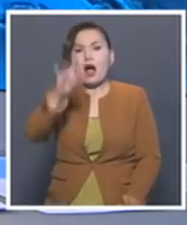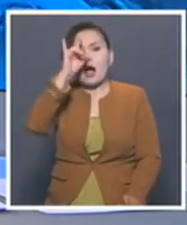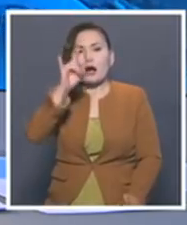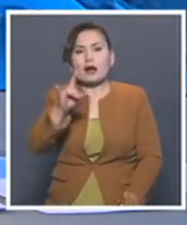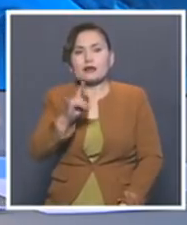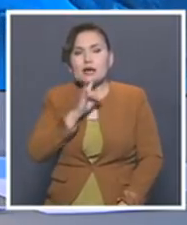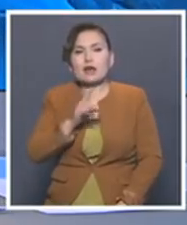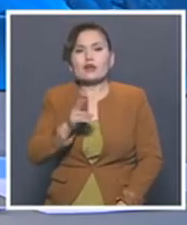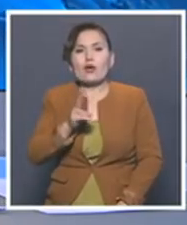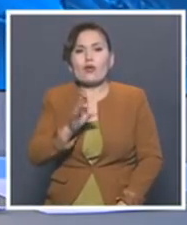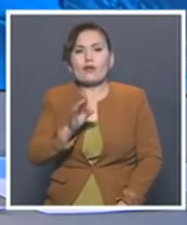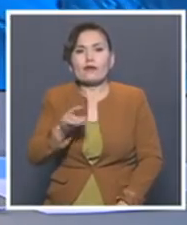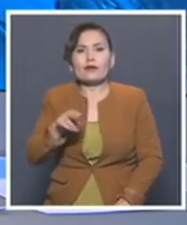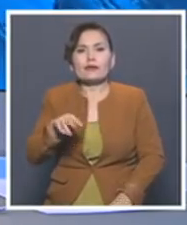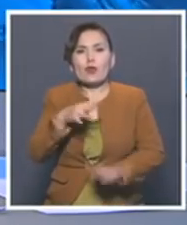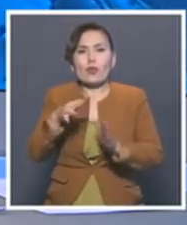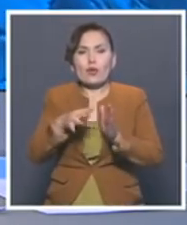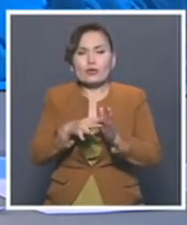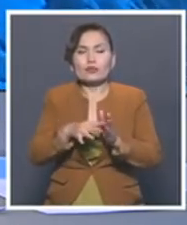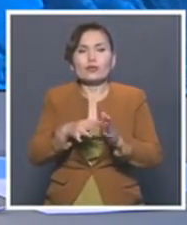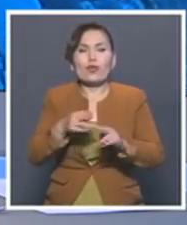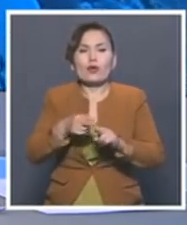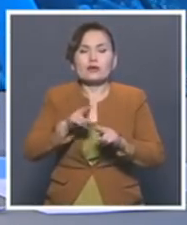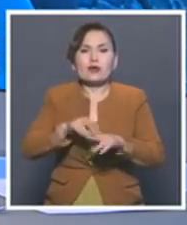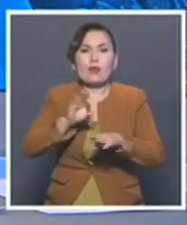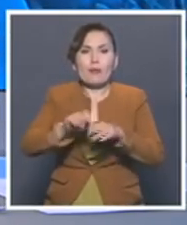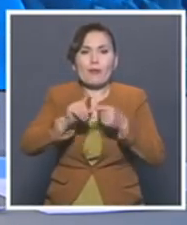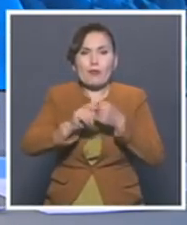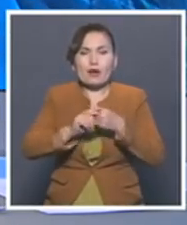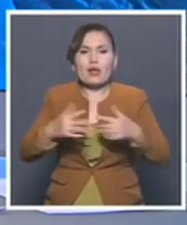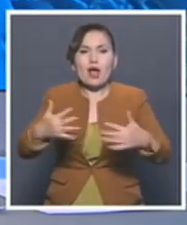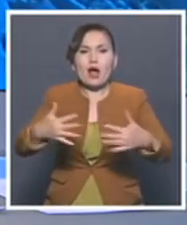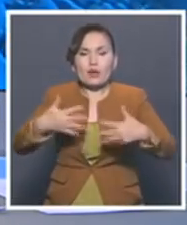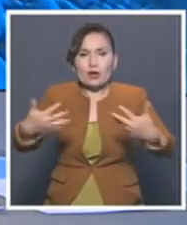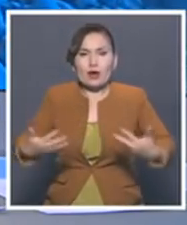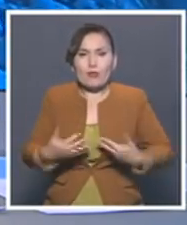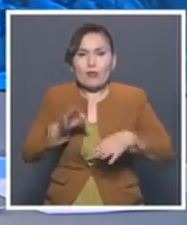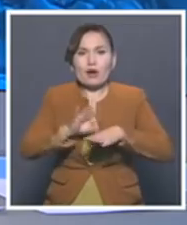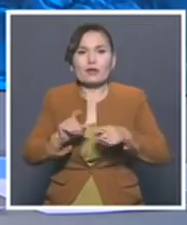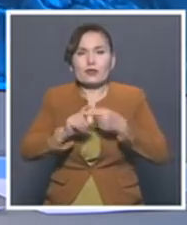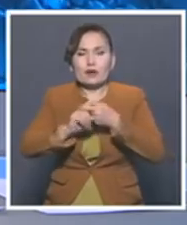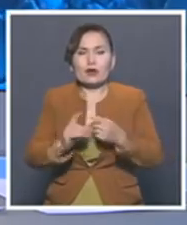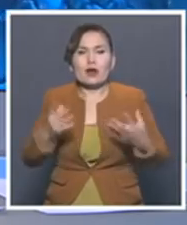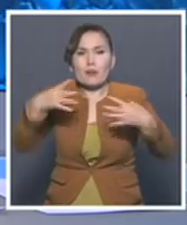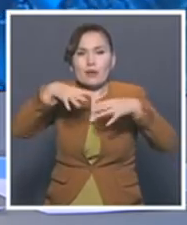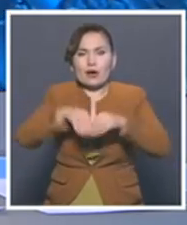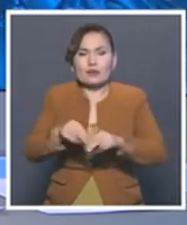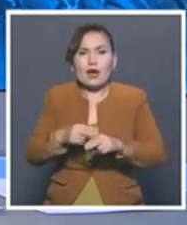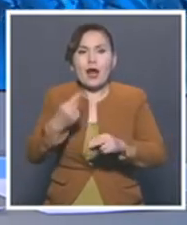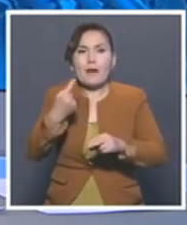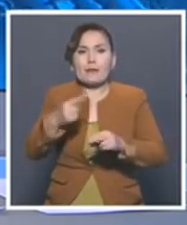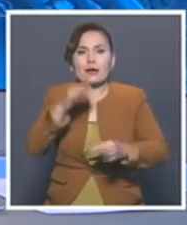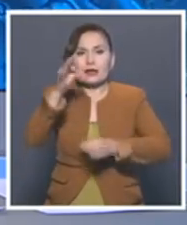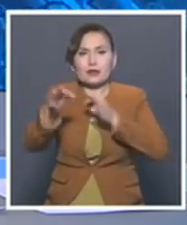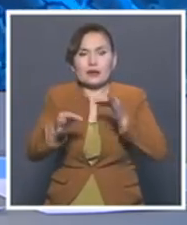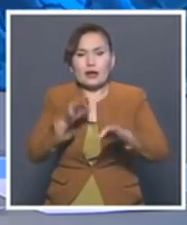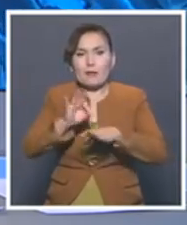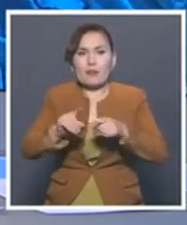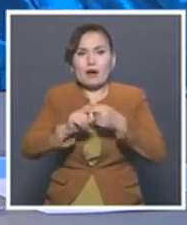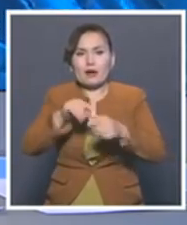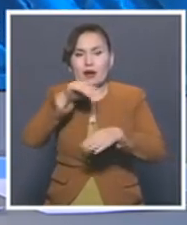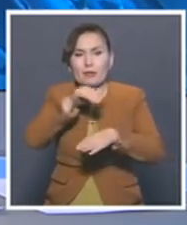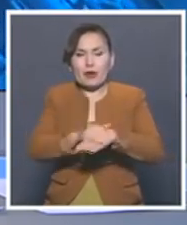Қазақстанда COVID-19 мен пневмония статистикасы біріктірілгені белгілі. Жаңартылған мәлімет бойынша бір тәулікте коронавирустық инфекция белгілері